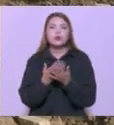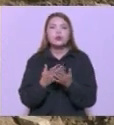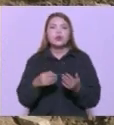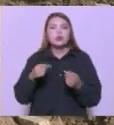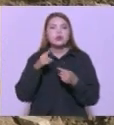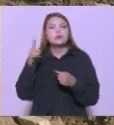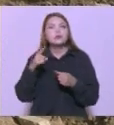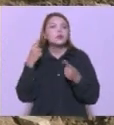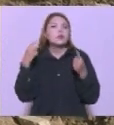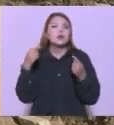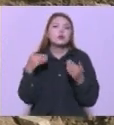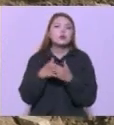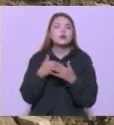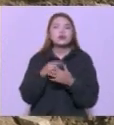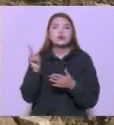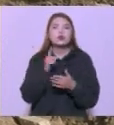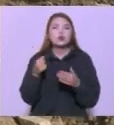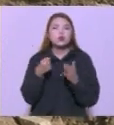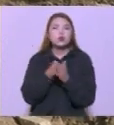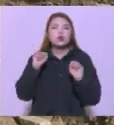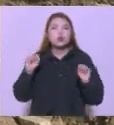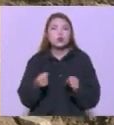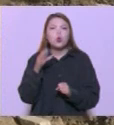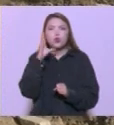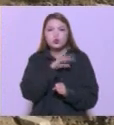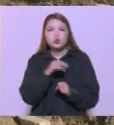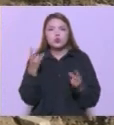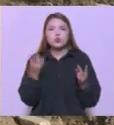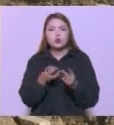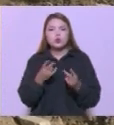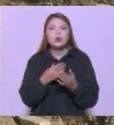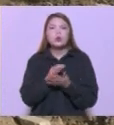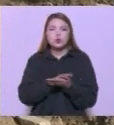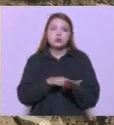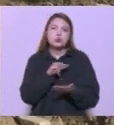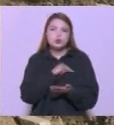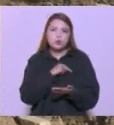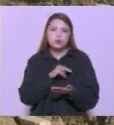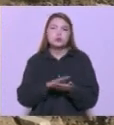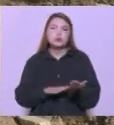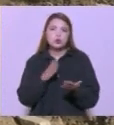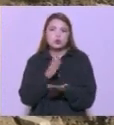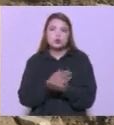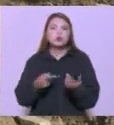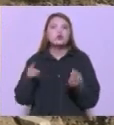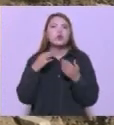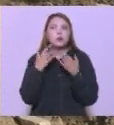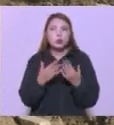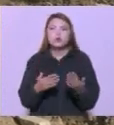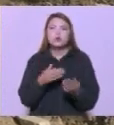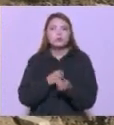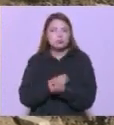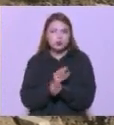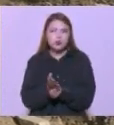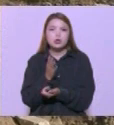бойынша жылыту маусына дейін үлгереді. Бірақ жұмыстар жүріп жатыр, материалдар бәрі бар,